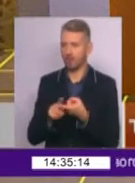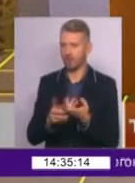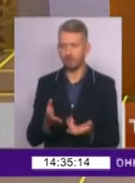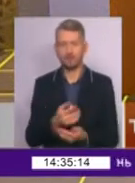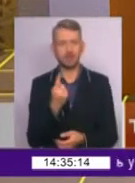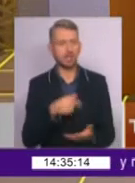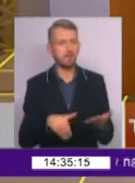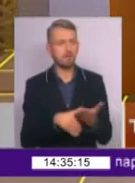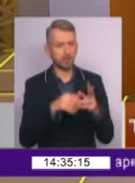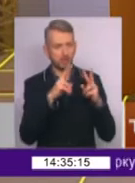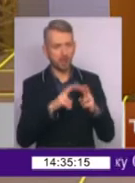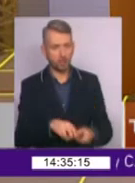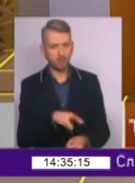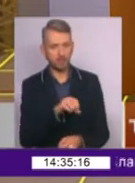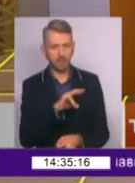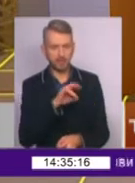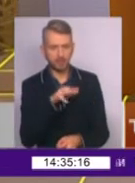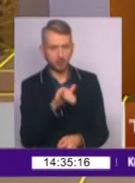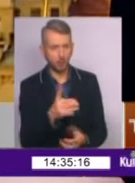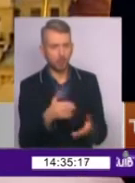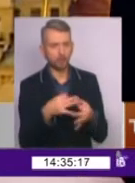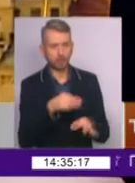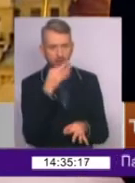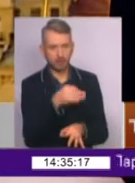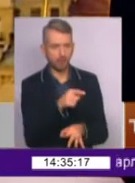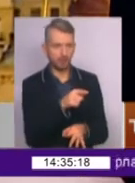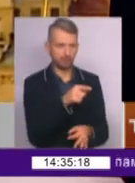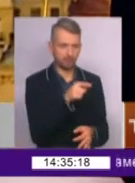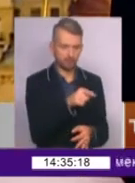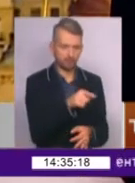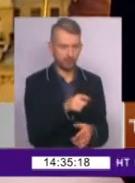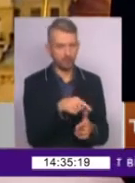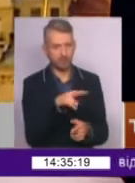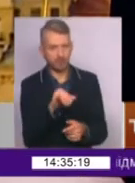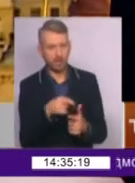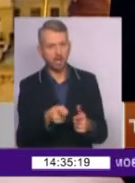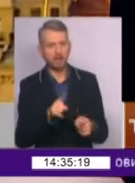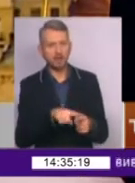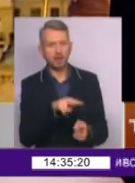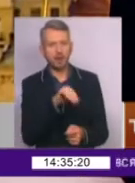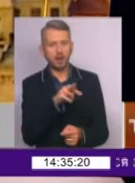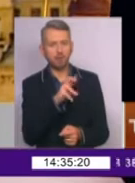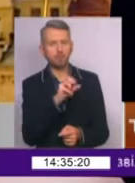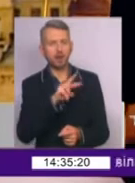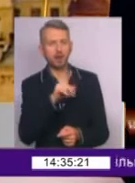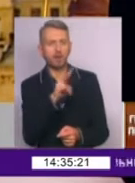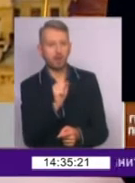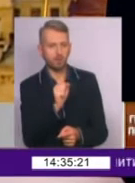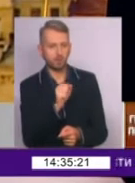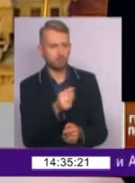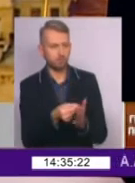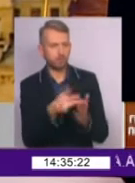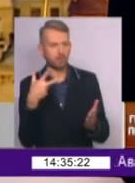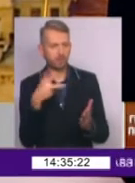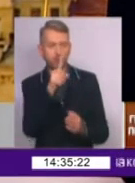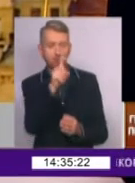Єдиним методом діагностики менінгіту, який дозволяє сказати, чи він є, чи його немає, це люмбальна пункція з дослідженням спинномозкової рідини. Іншого